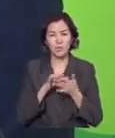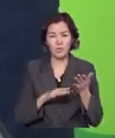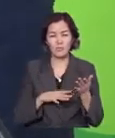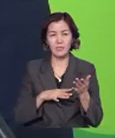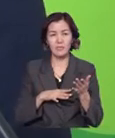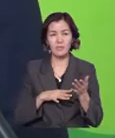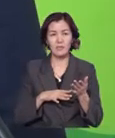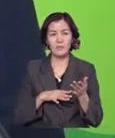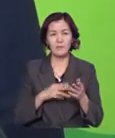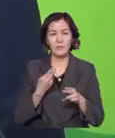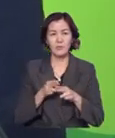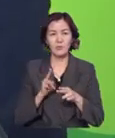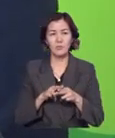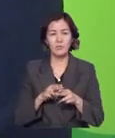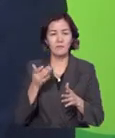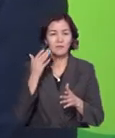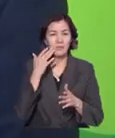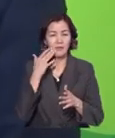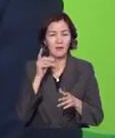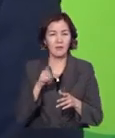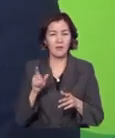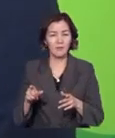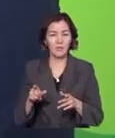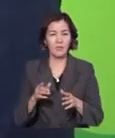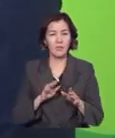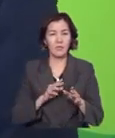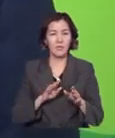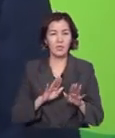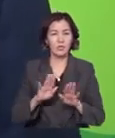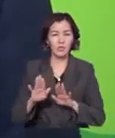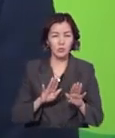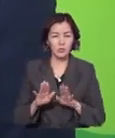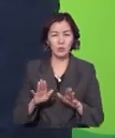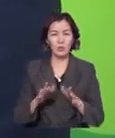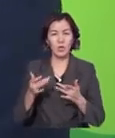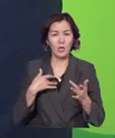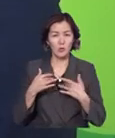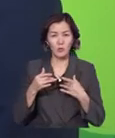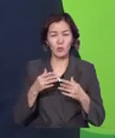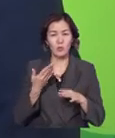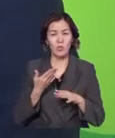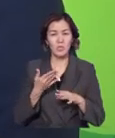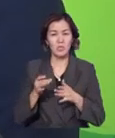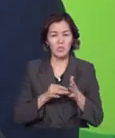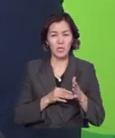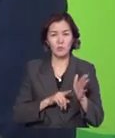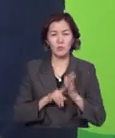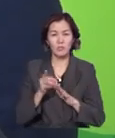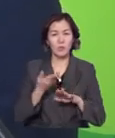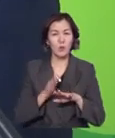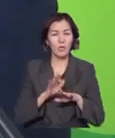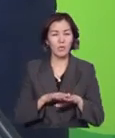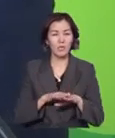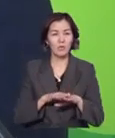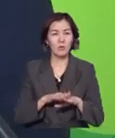назар. Сондықтан кез келген адам режиссер бола салмайды, кез келген актер бола салмайды. Оған бір құдірет